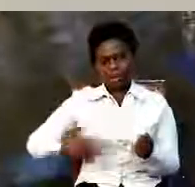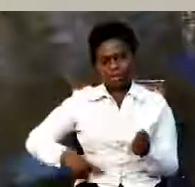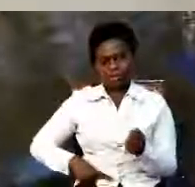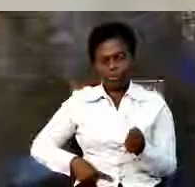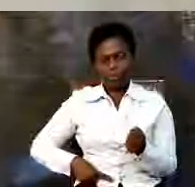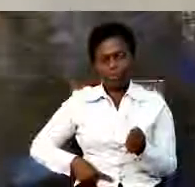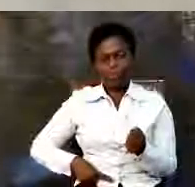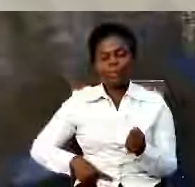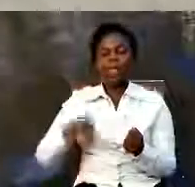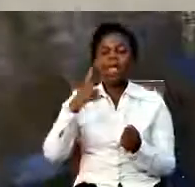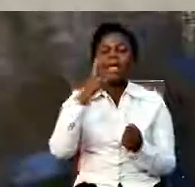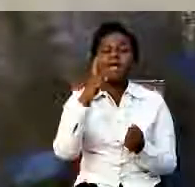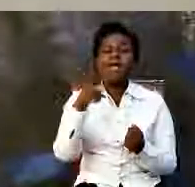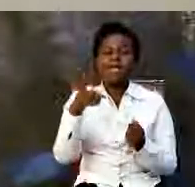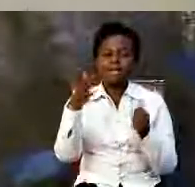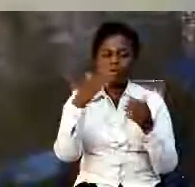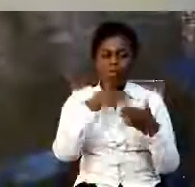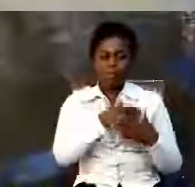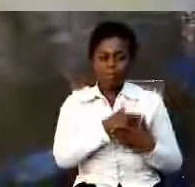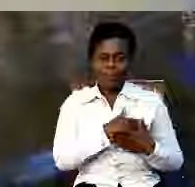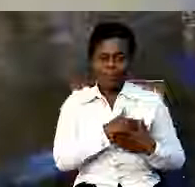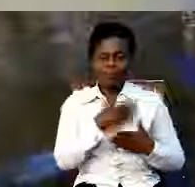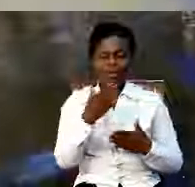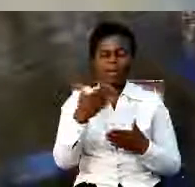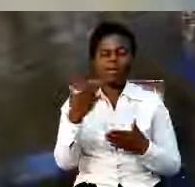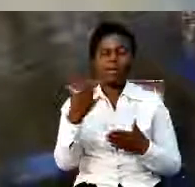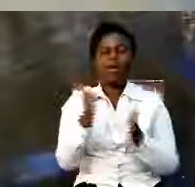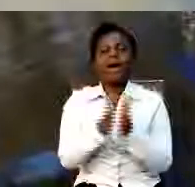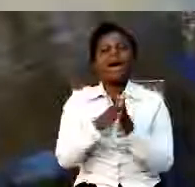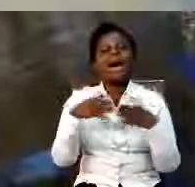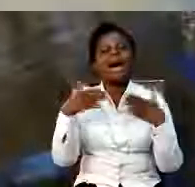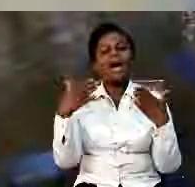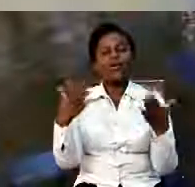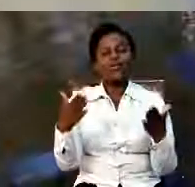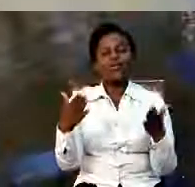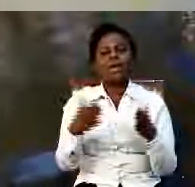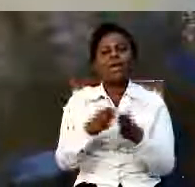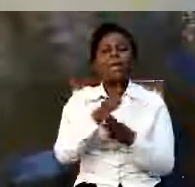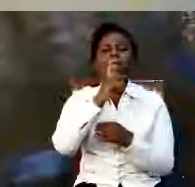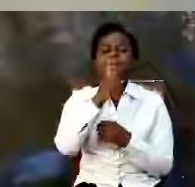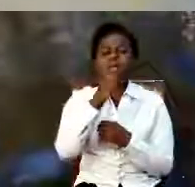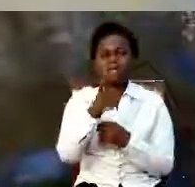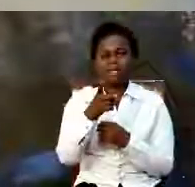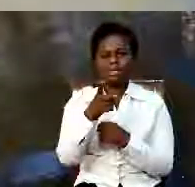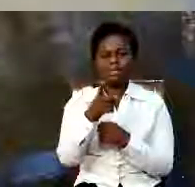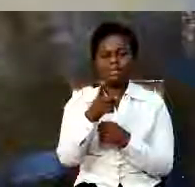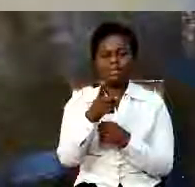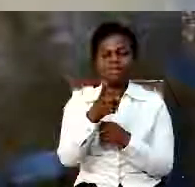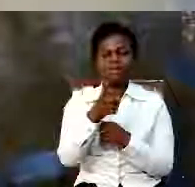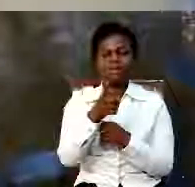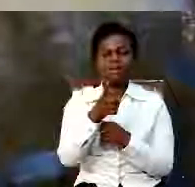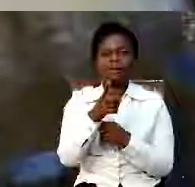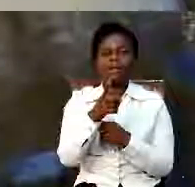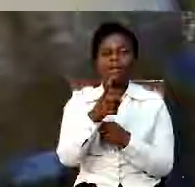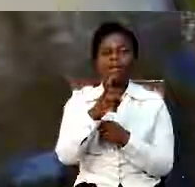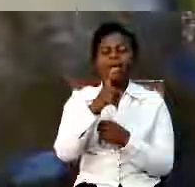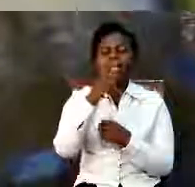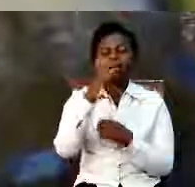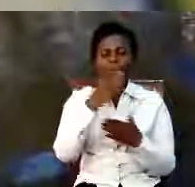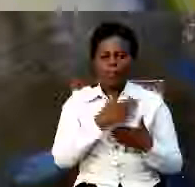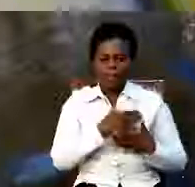Ni upendo ambao hauna masharti. Unconditional love.